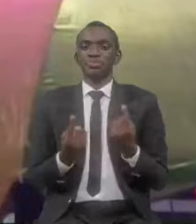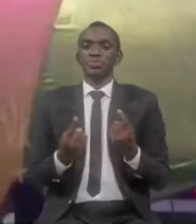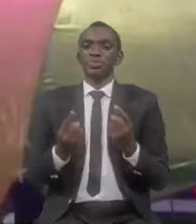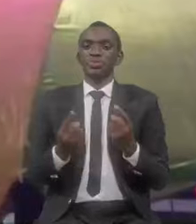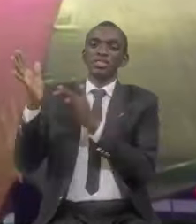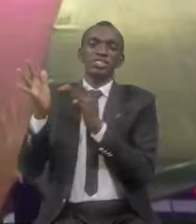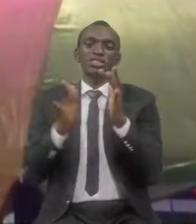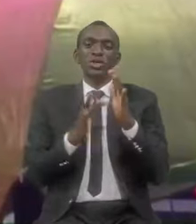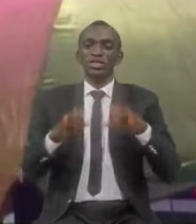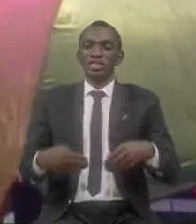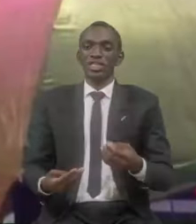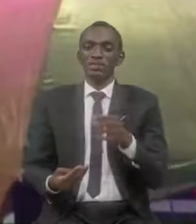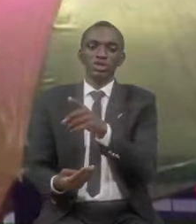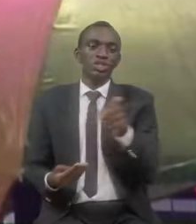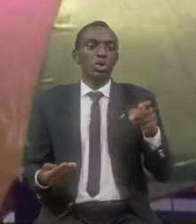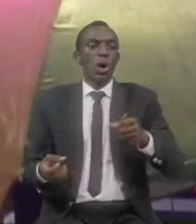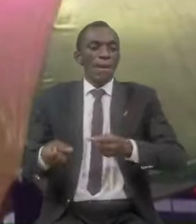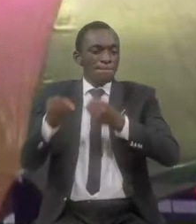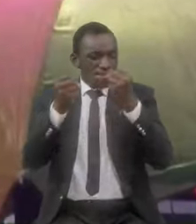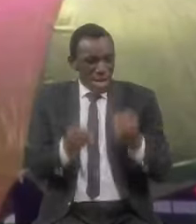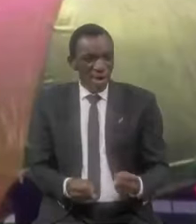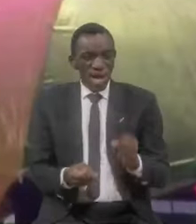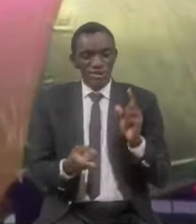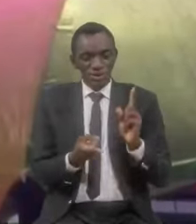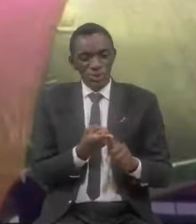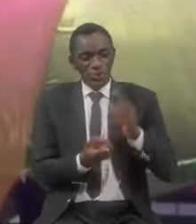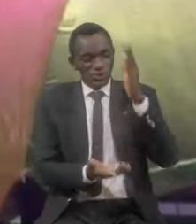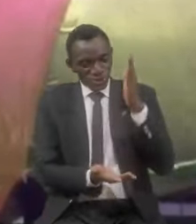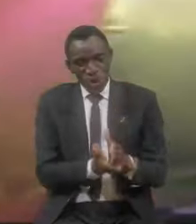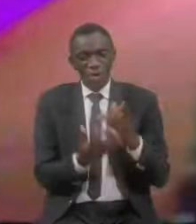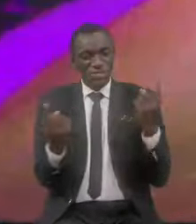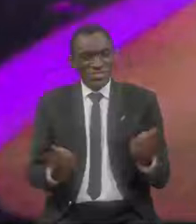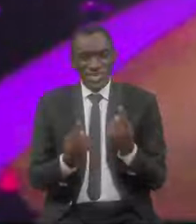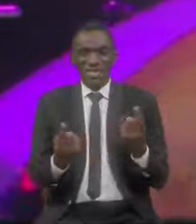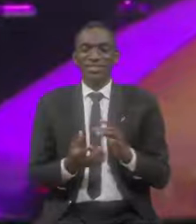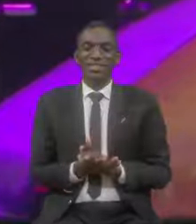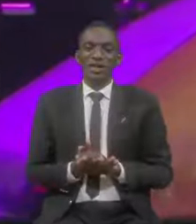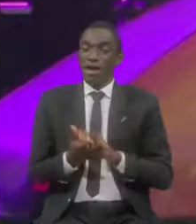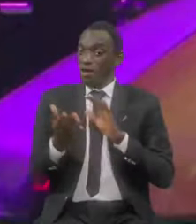et vous donne la puissance sur le pouvoir sur vos péchés, le pardon.